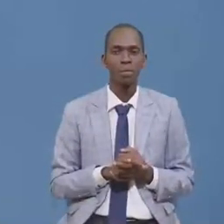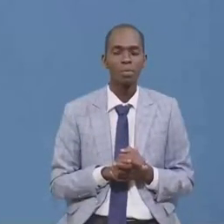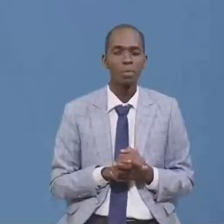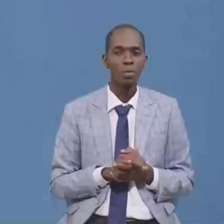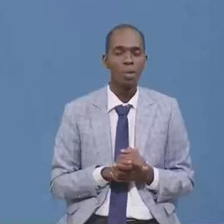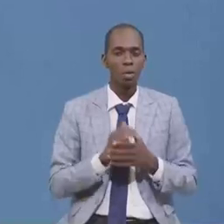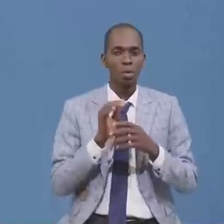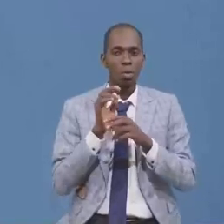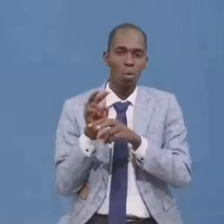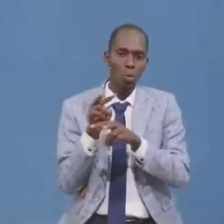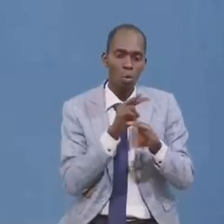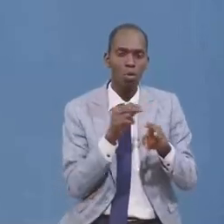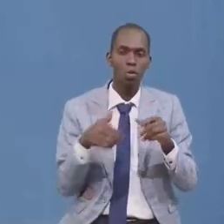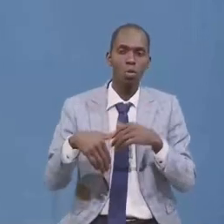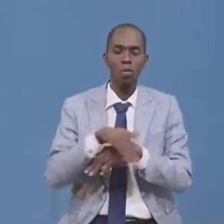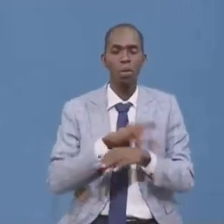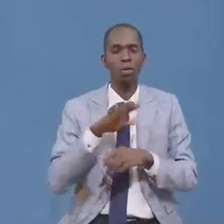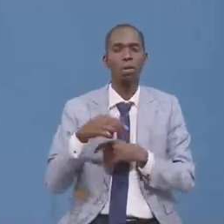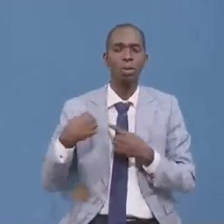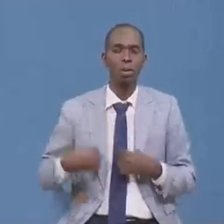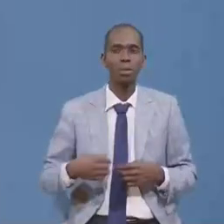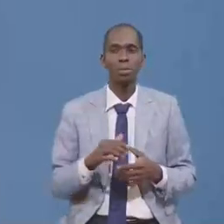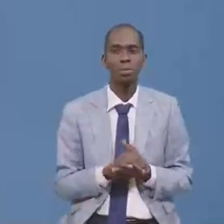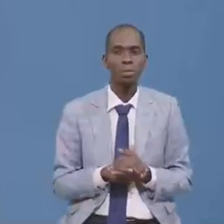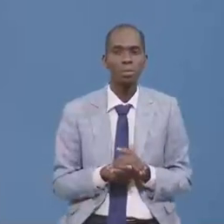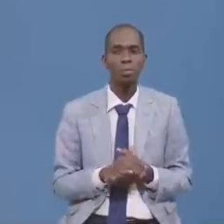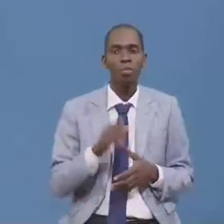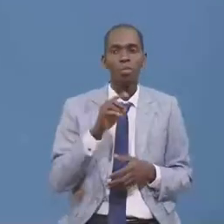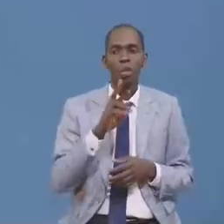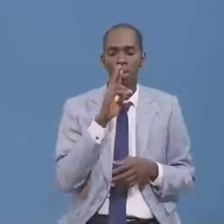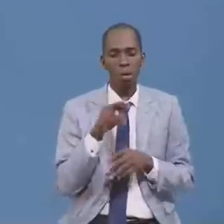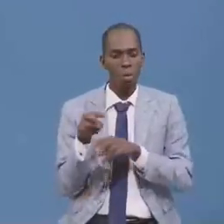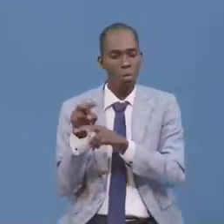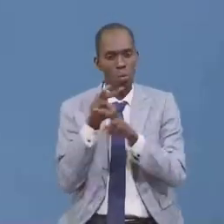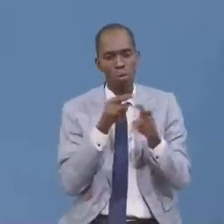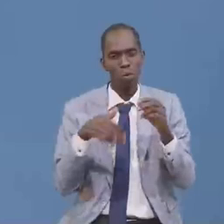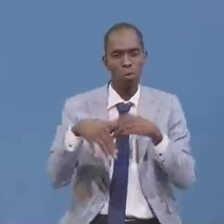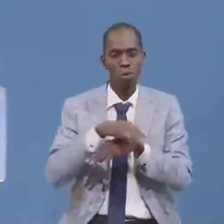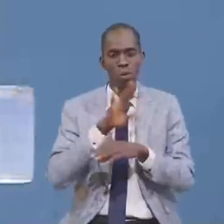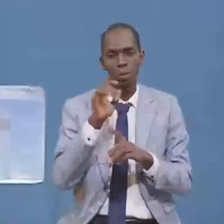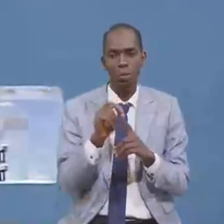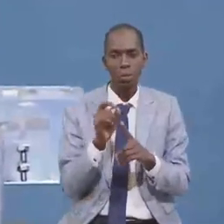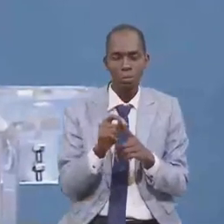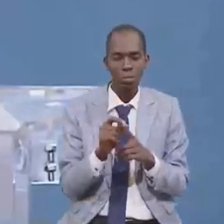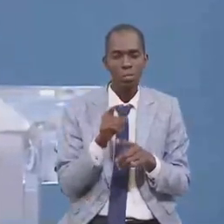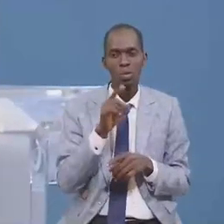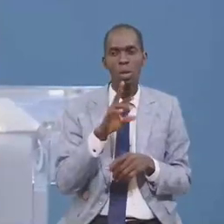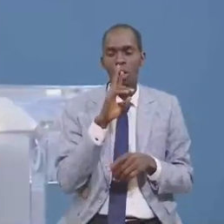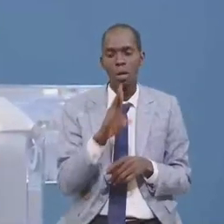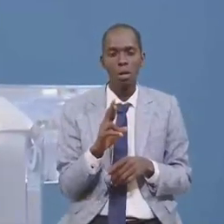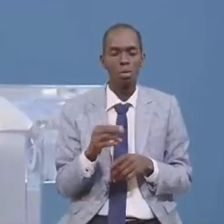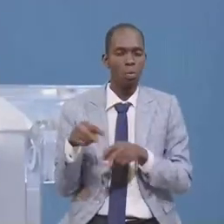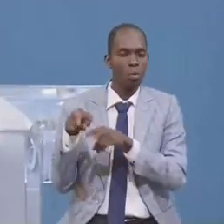Veille donc sur ton cœur. Tu veilles sur tes paroles. Tu veilles sur tes